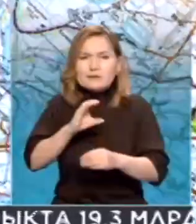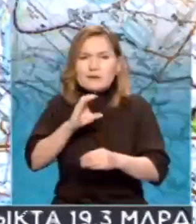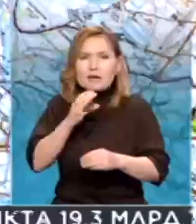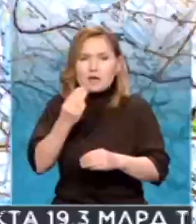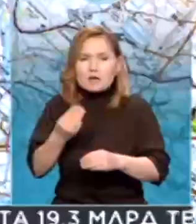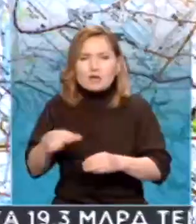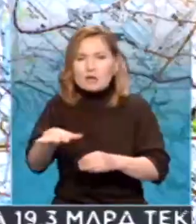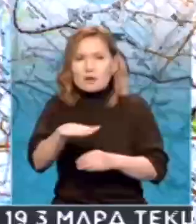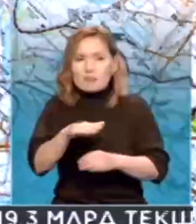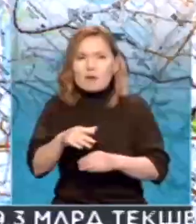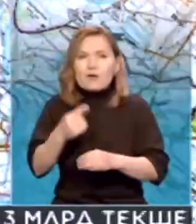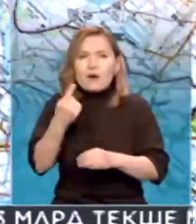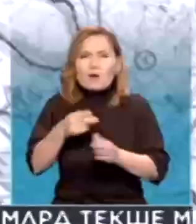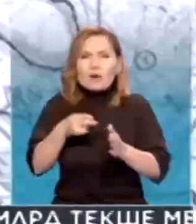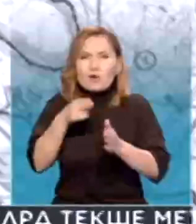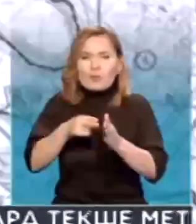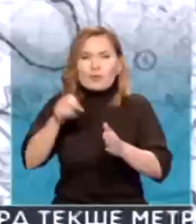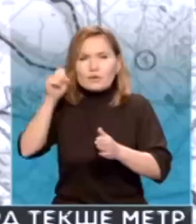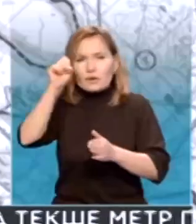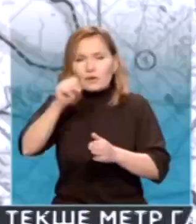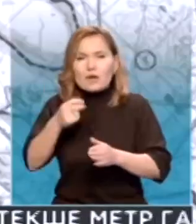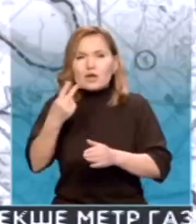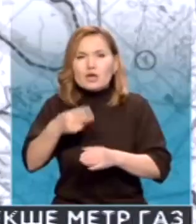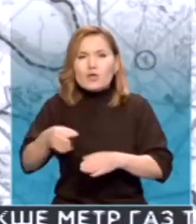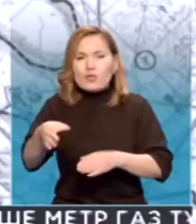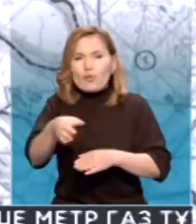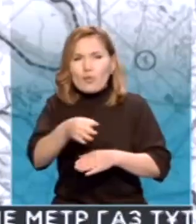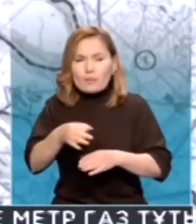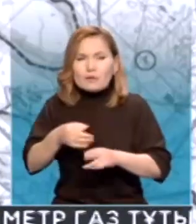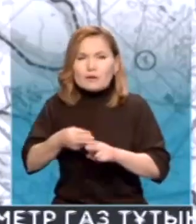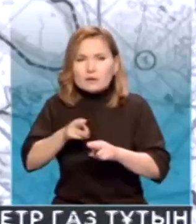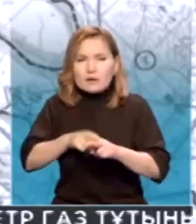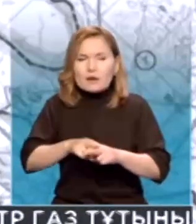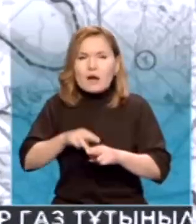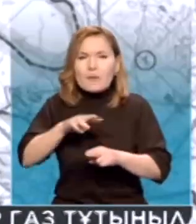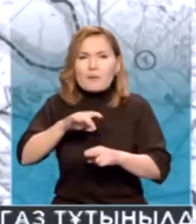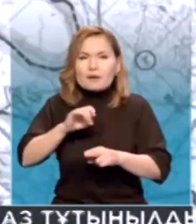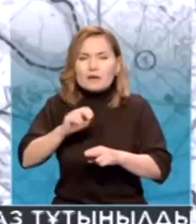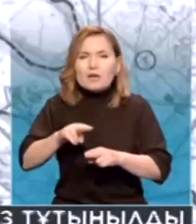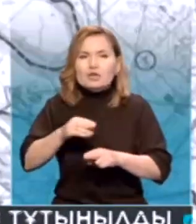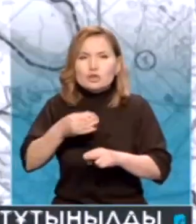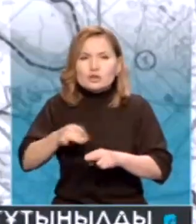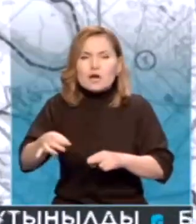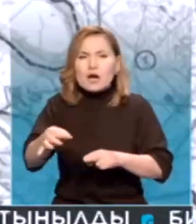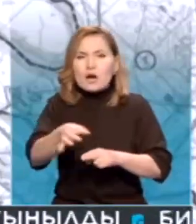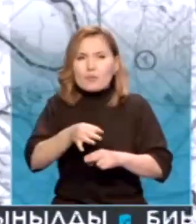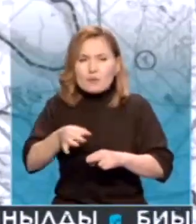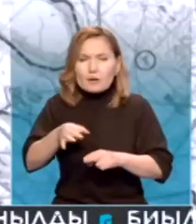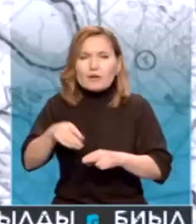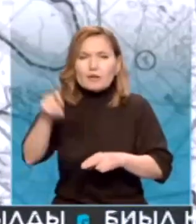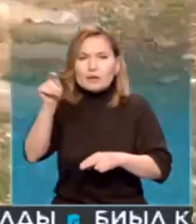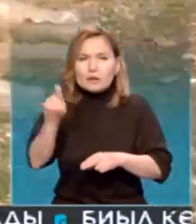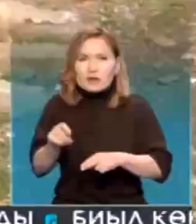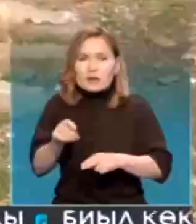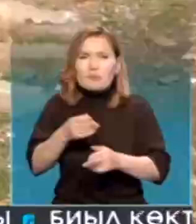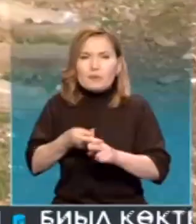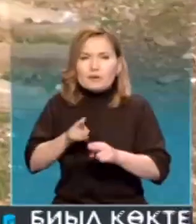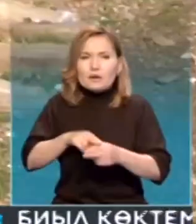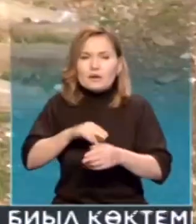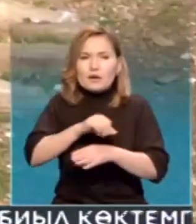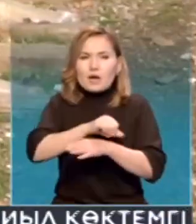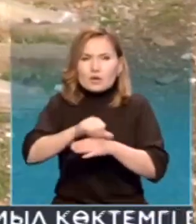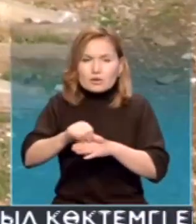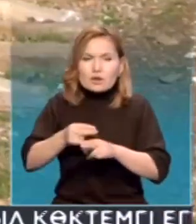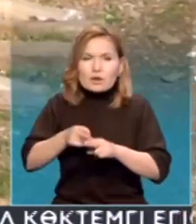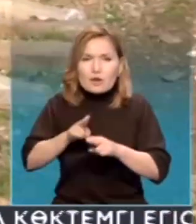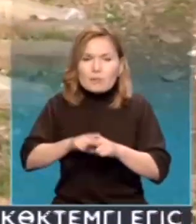шыққан жалғыз жүк пойызы Өзбекстанның екі облысын аралап барып, Мақтарал мен Жетісай ауданына әзер дегенде жетеді. Шекарадан